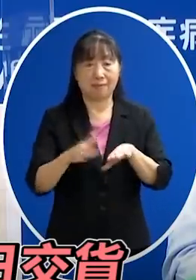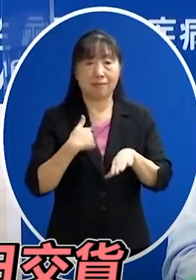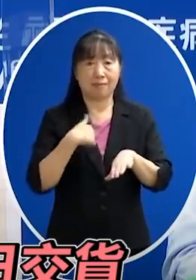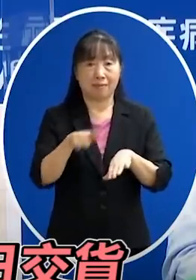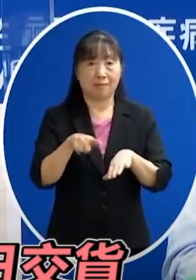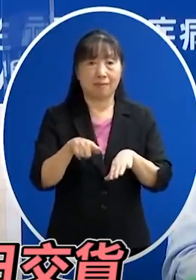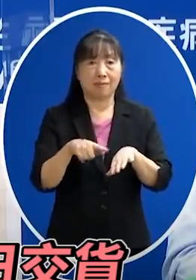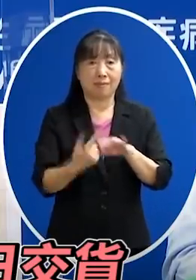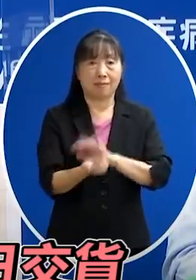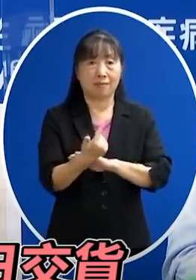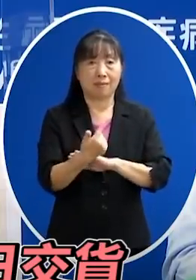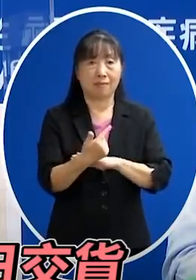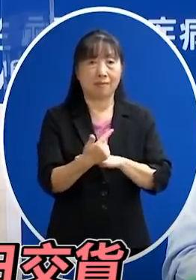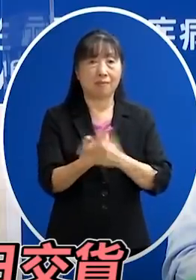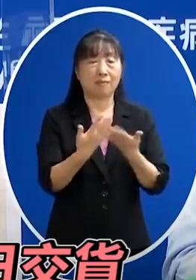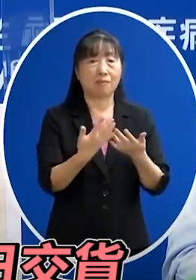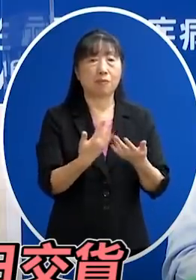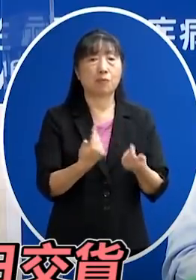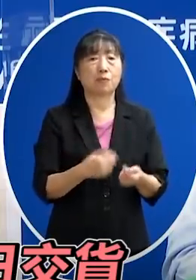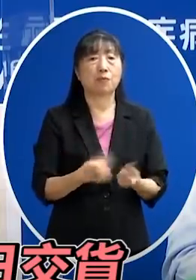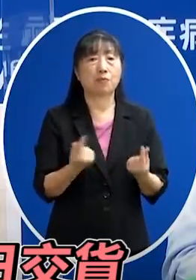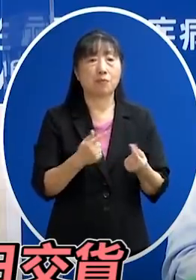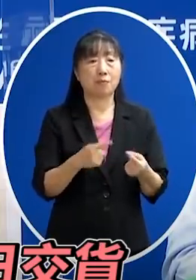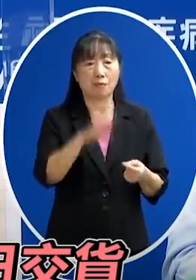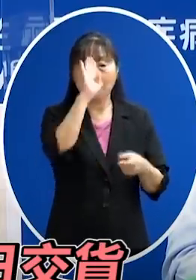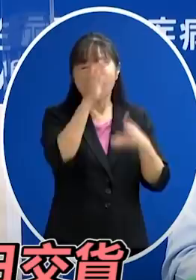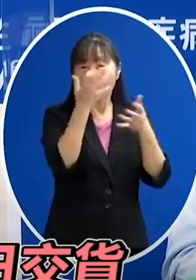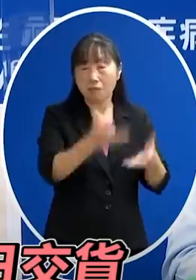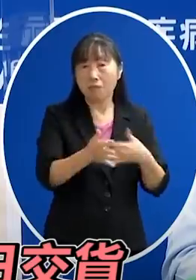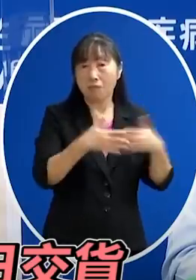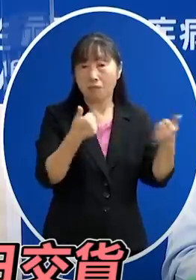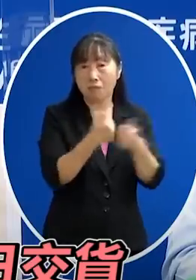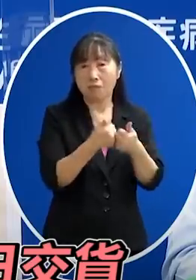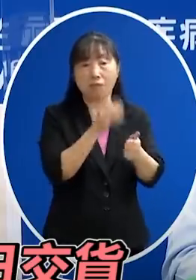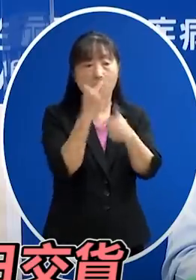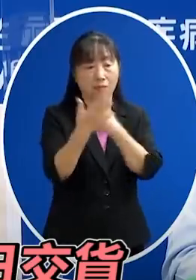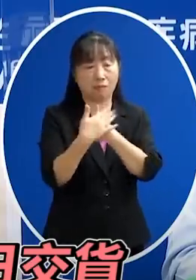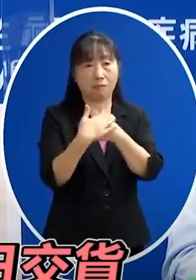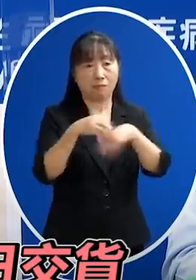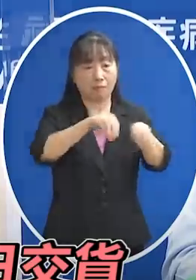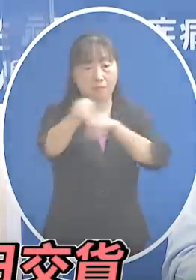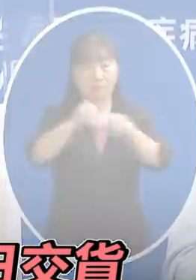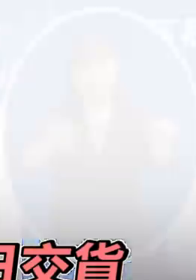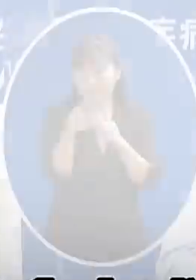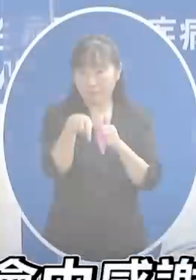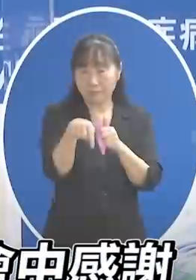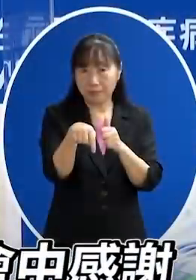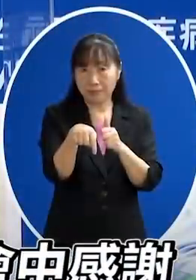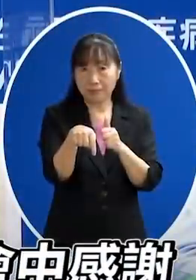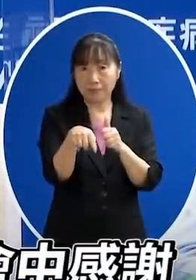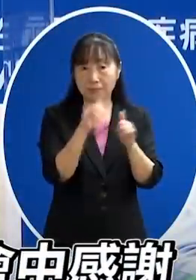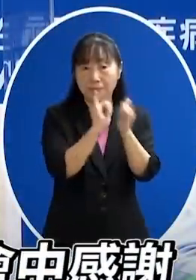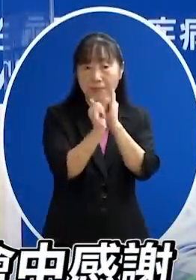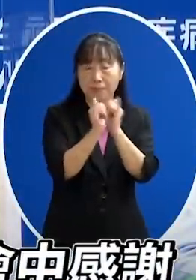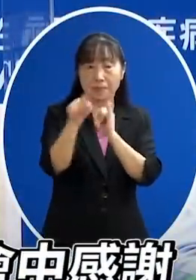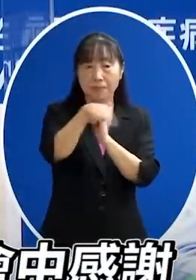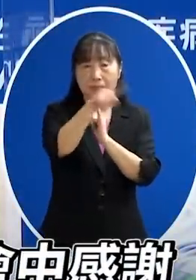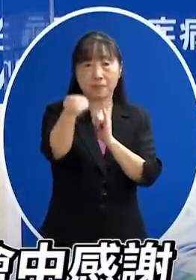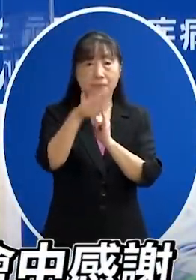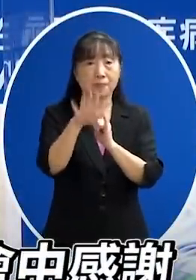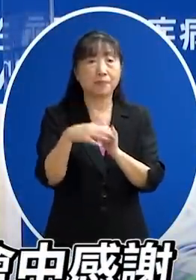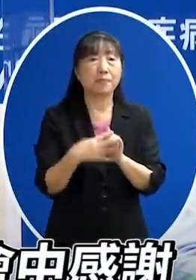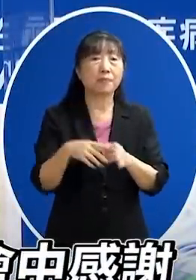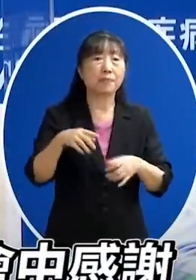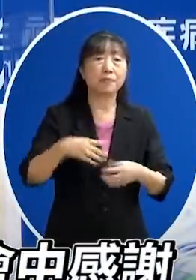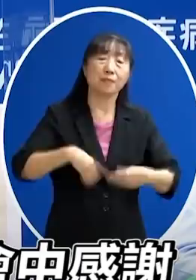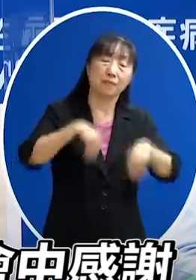的，交到与台湾松江及重症医学会协助分配至有需求的医院。民间有捐赠物